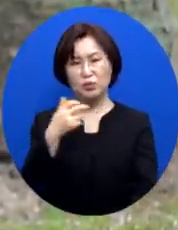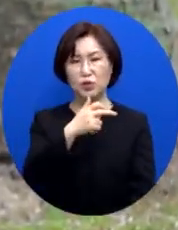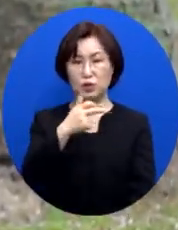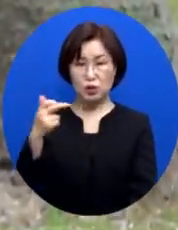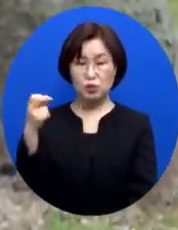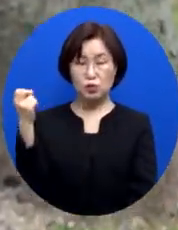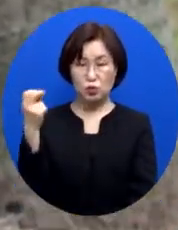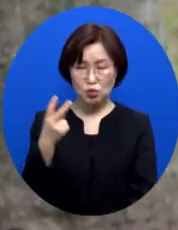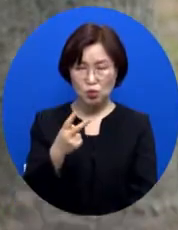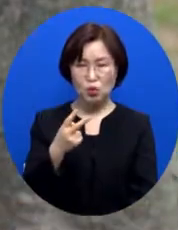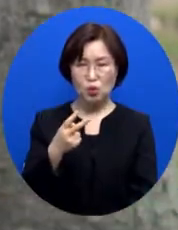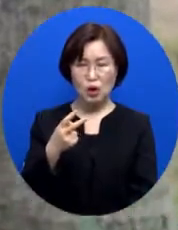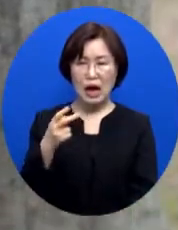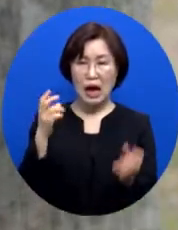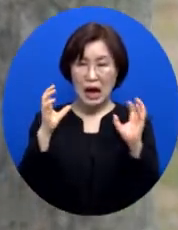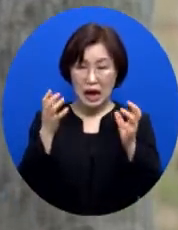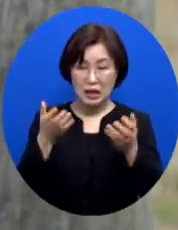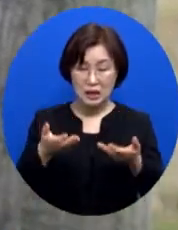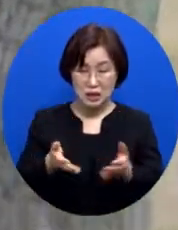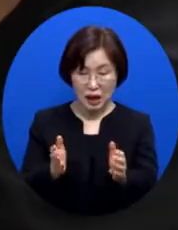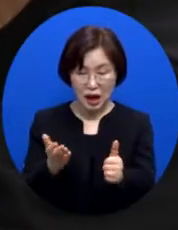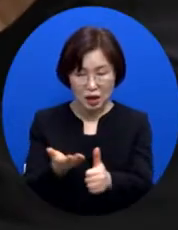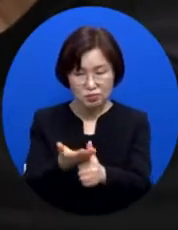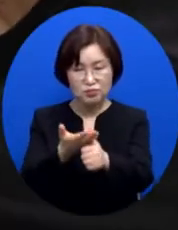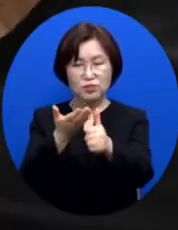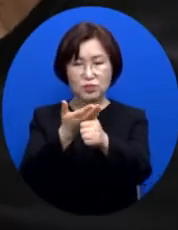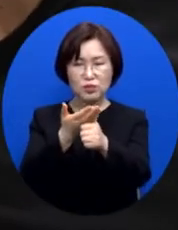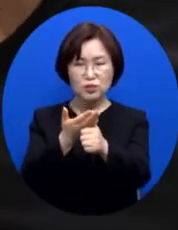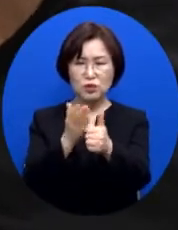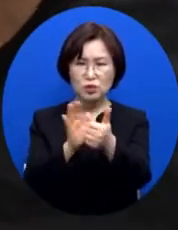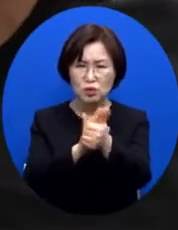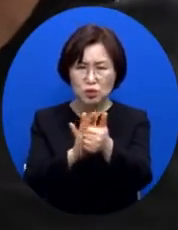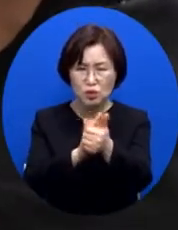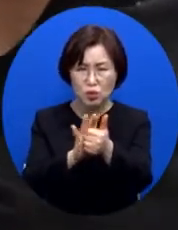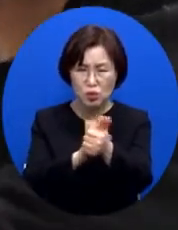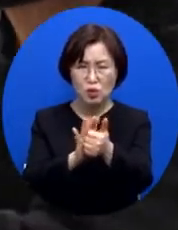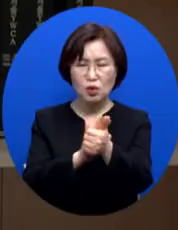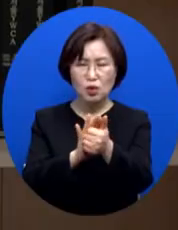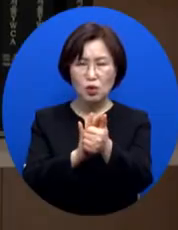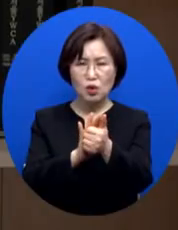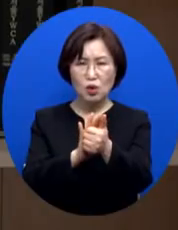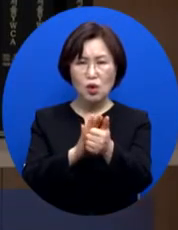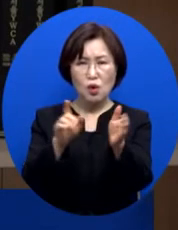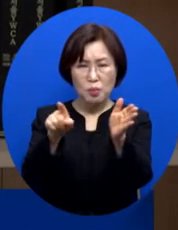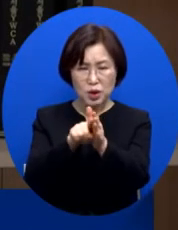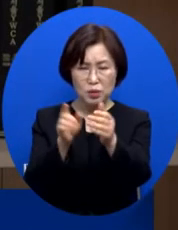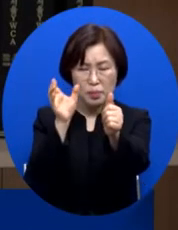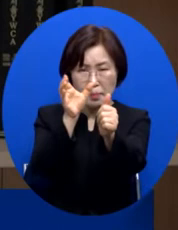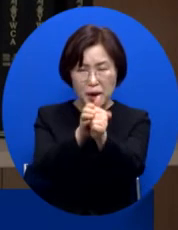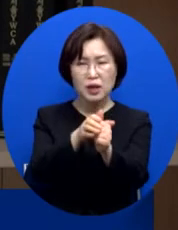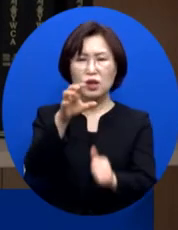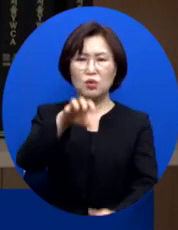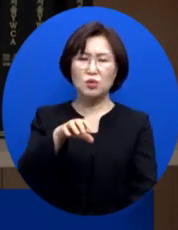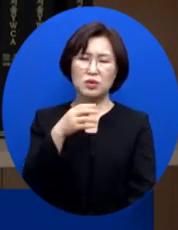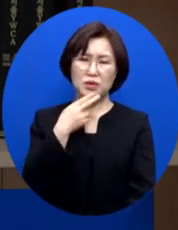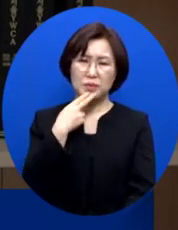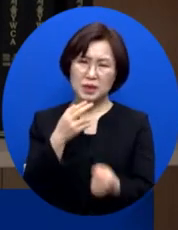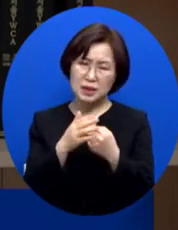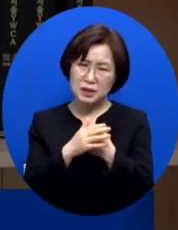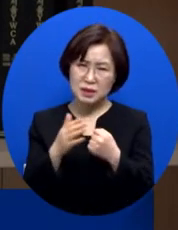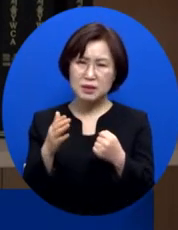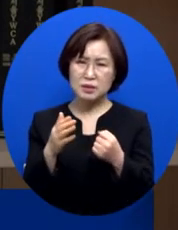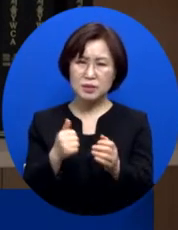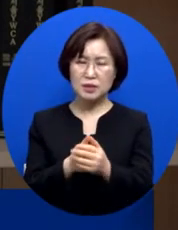미흡한 자녀 돌봄 제도는 출산의 또 다른 걸림돌이 입니다 또 믿고 맡길 수 있는 곳이 따면 조금 더